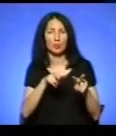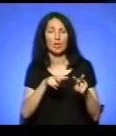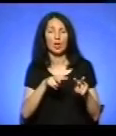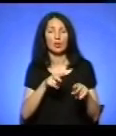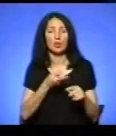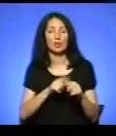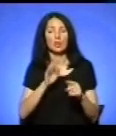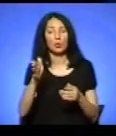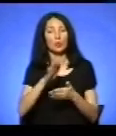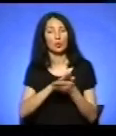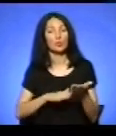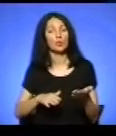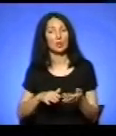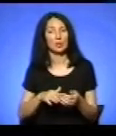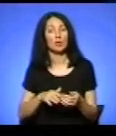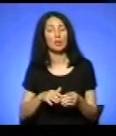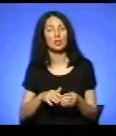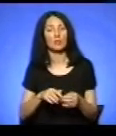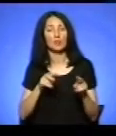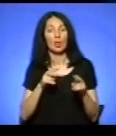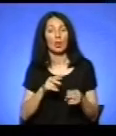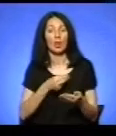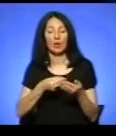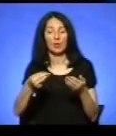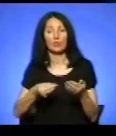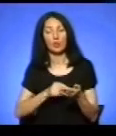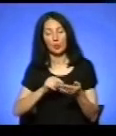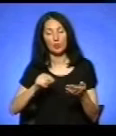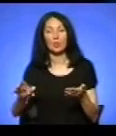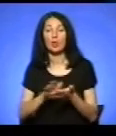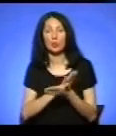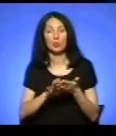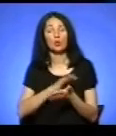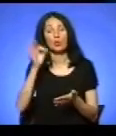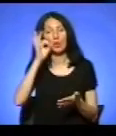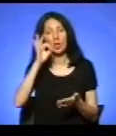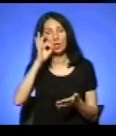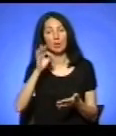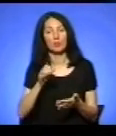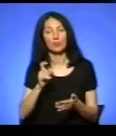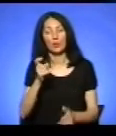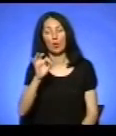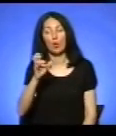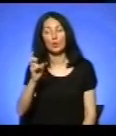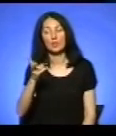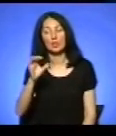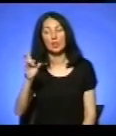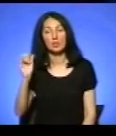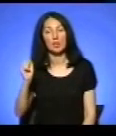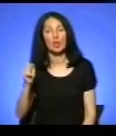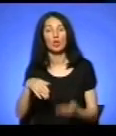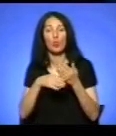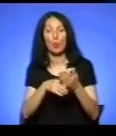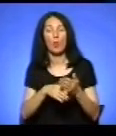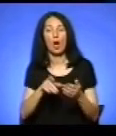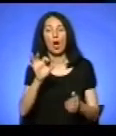і буде надалі спостерігатися. Виписування безкоштовних ліків, хоспісна допомога, тобто за